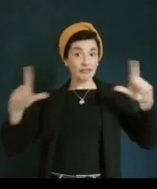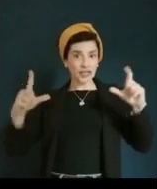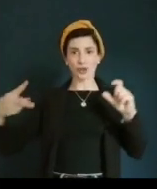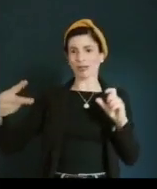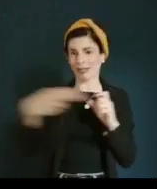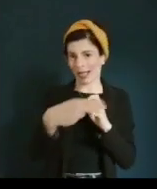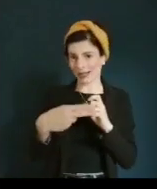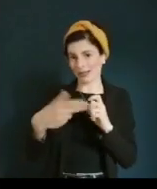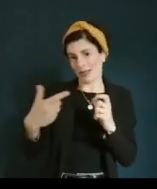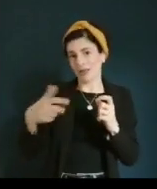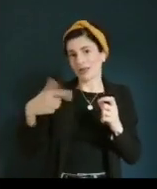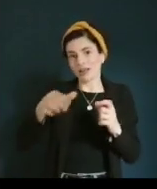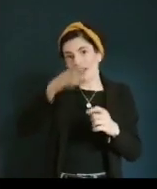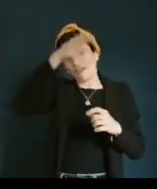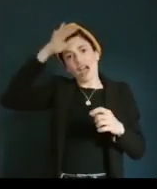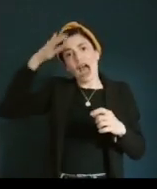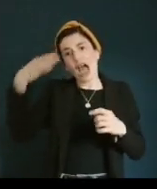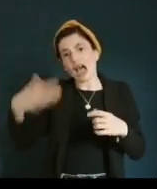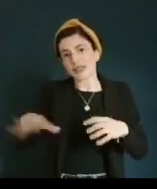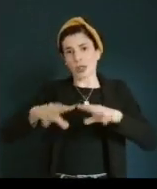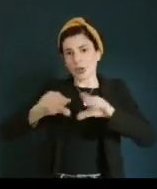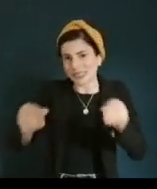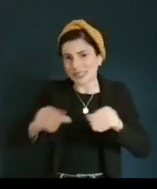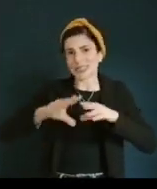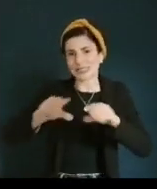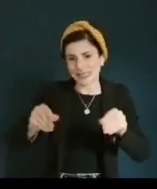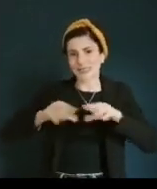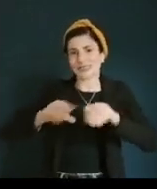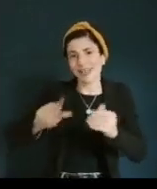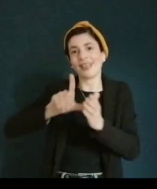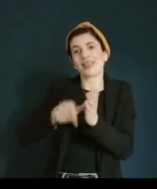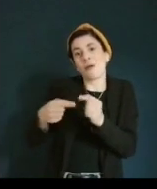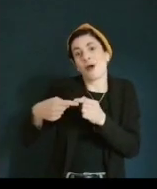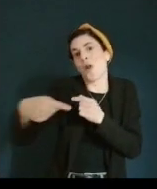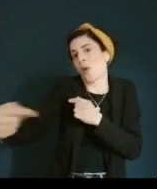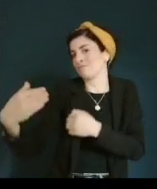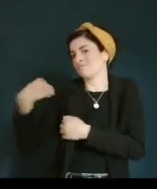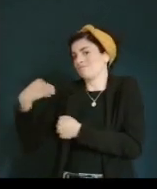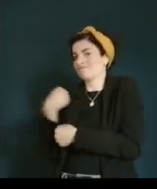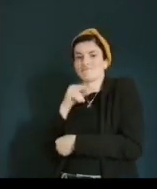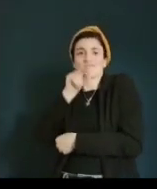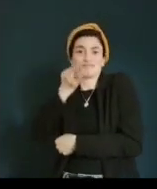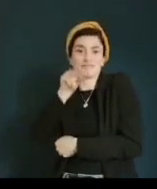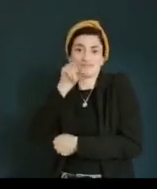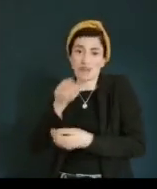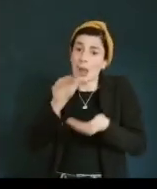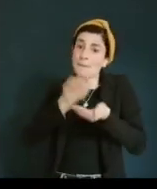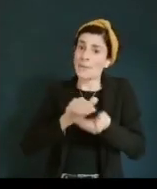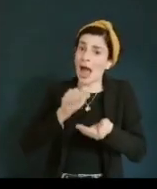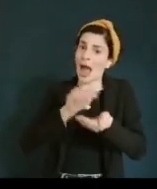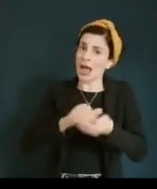Vi ho risparmiato gran parte della mia sudata, che è stata un pochino lunga, perché come vi dicevo questo